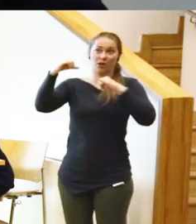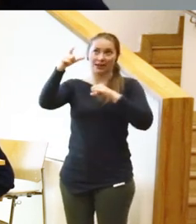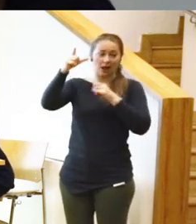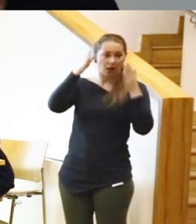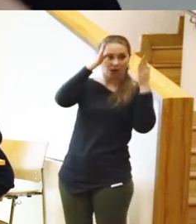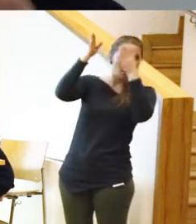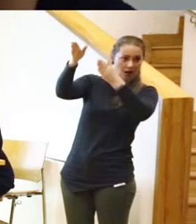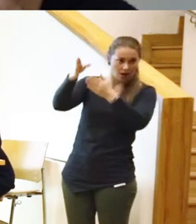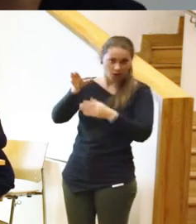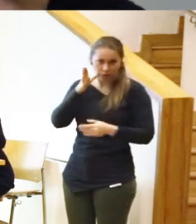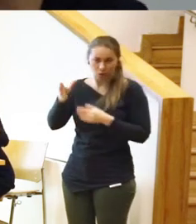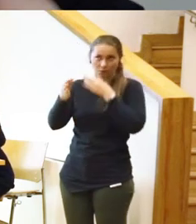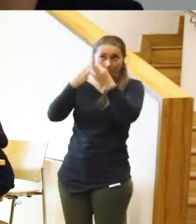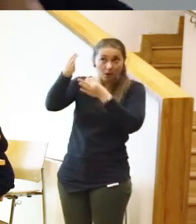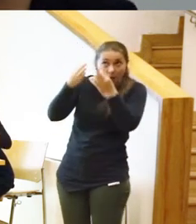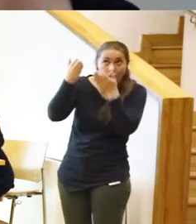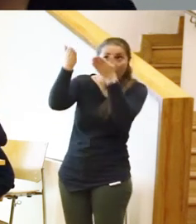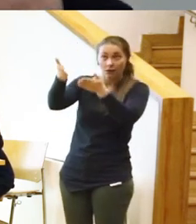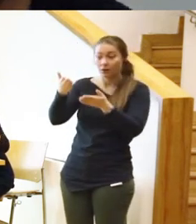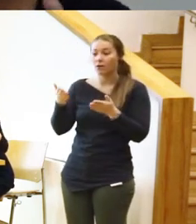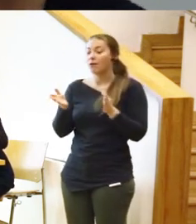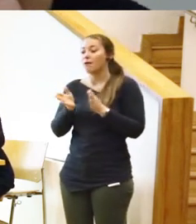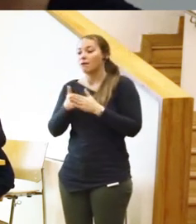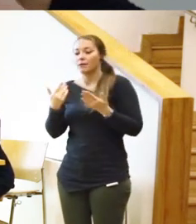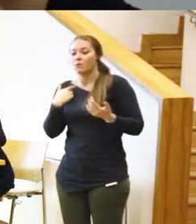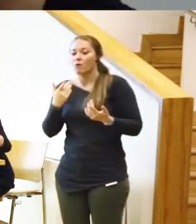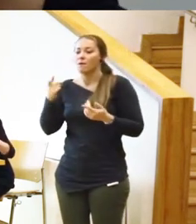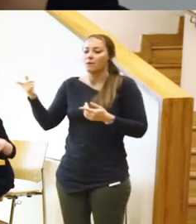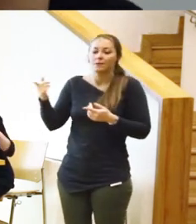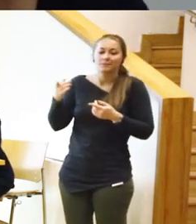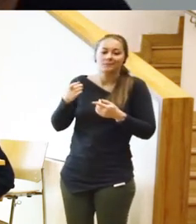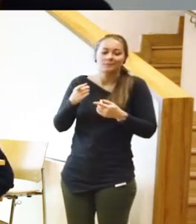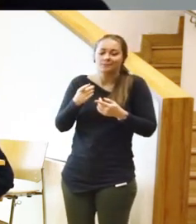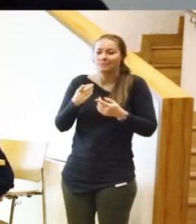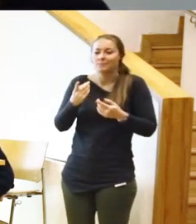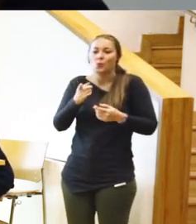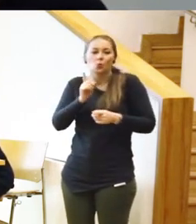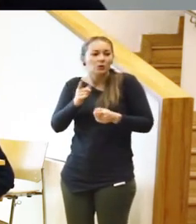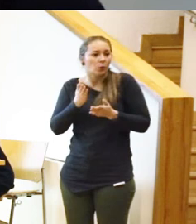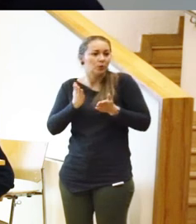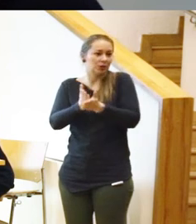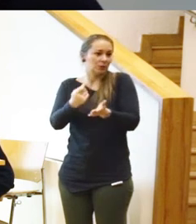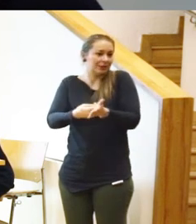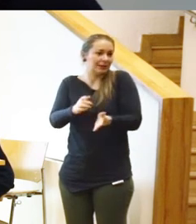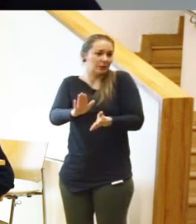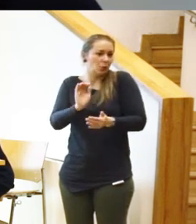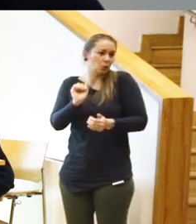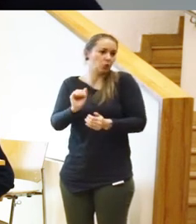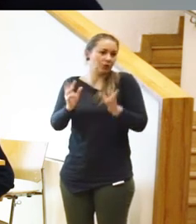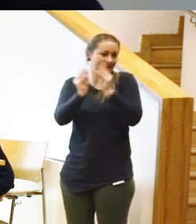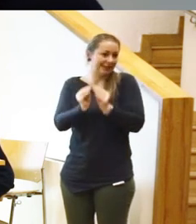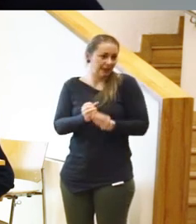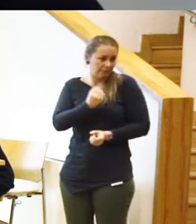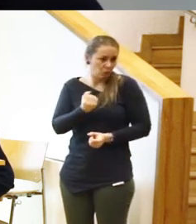tak bráno, ať už je to jenom skrze nějaká média, skrze ty kolonky, jak jste říkali, v těch výstavách a podobně.